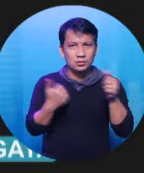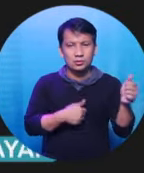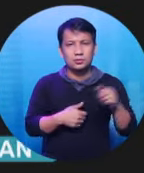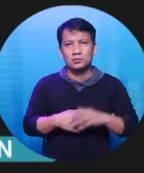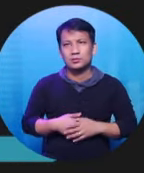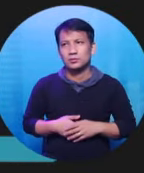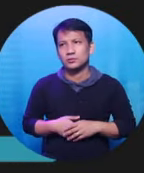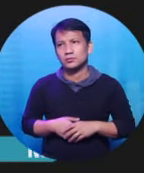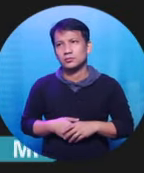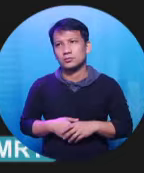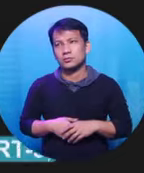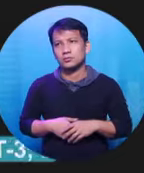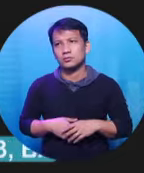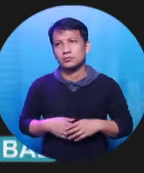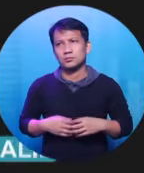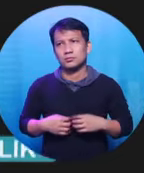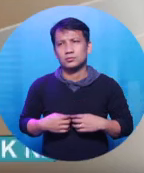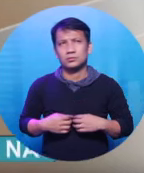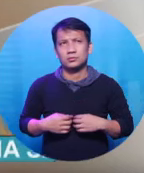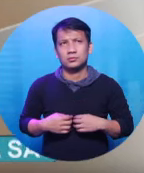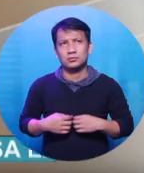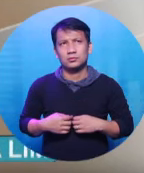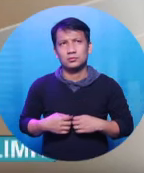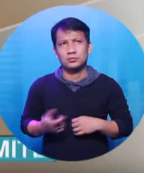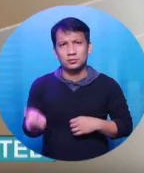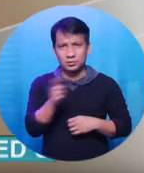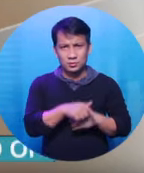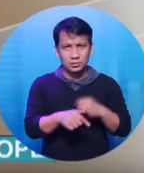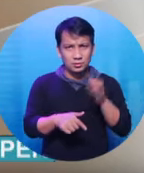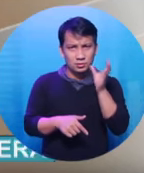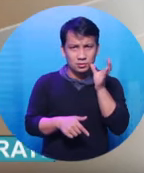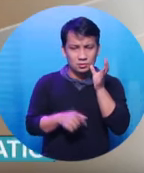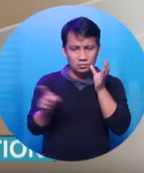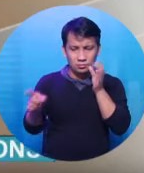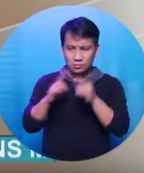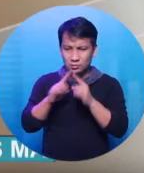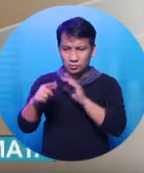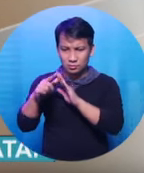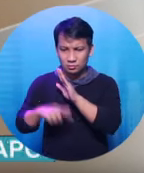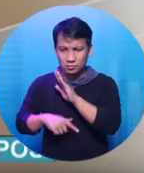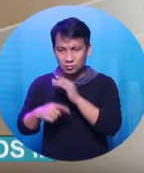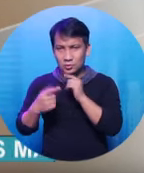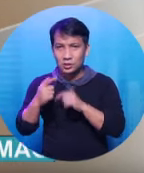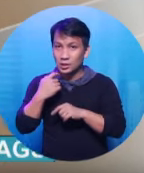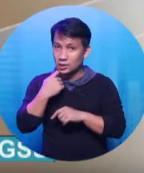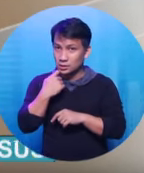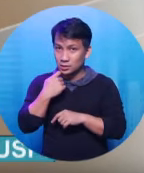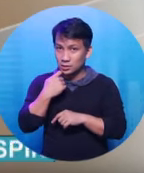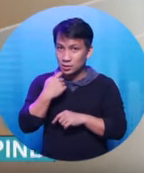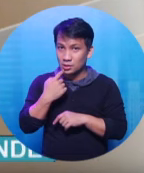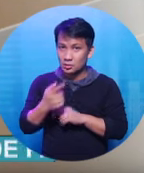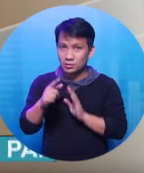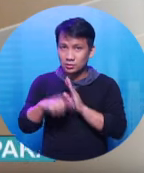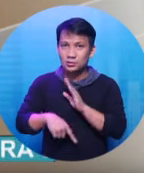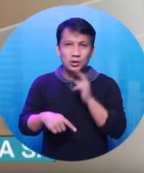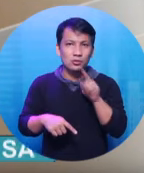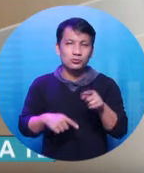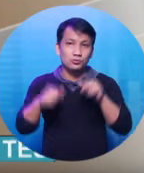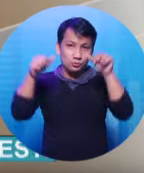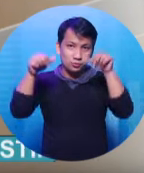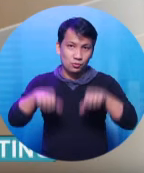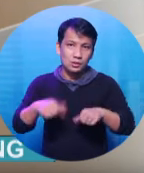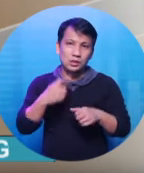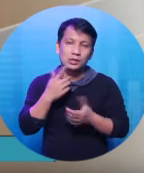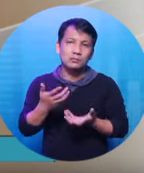Carla. Oh, Ma'am Carla, may kausap lang po kami kaninang abogado na talagang very malicious po itong mga post